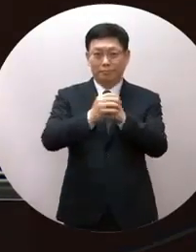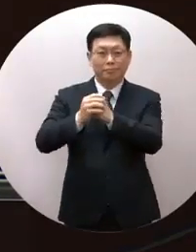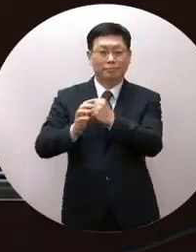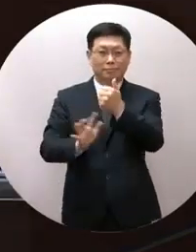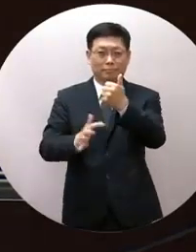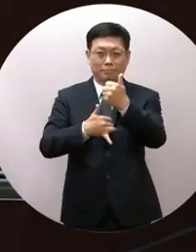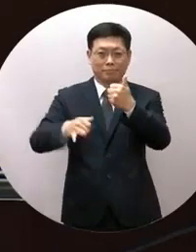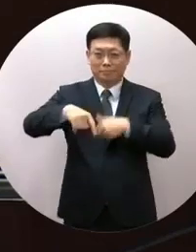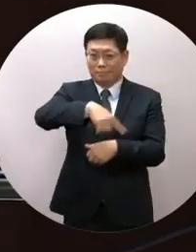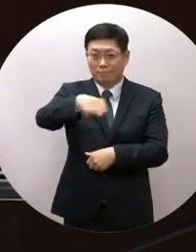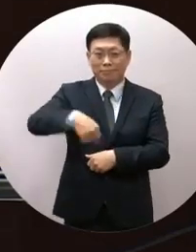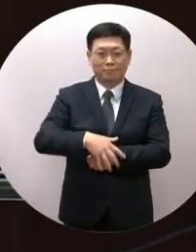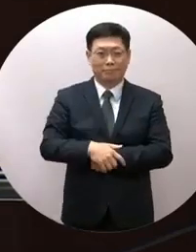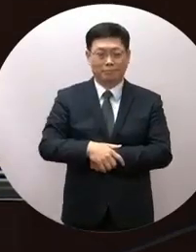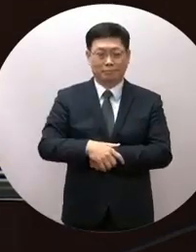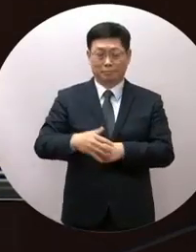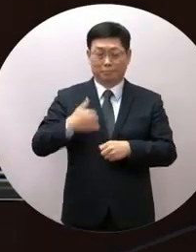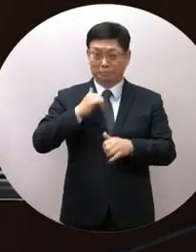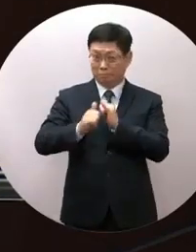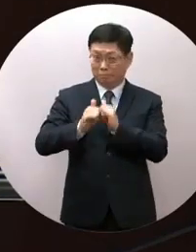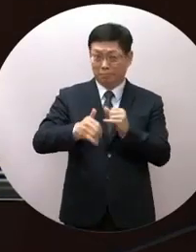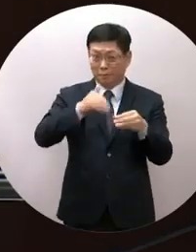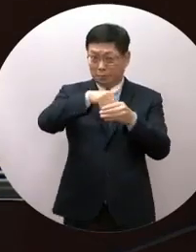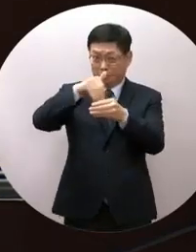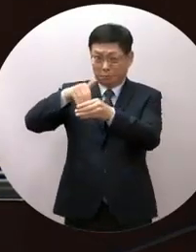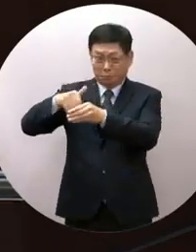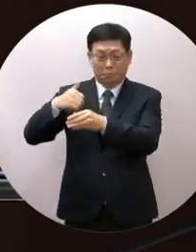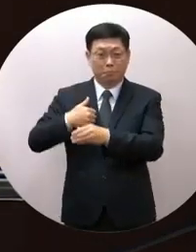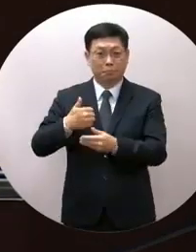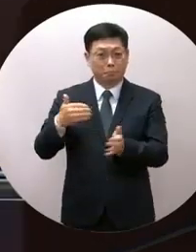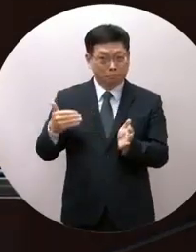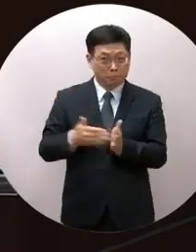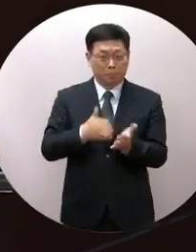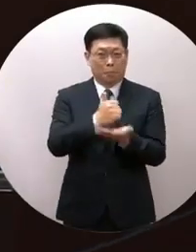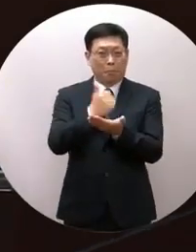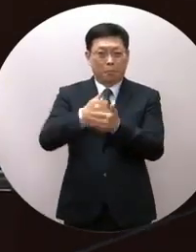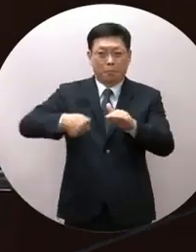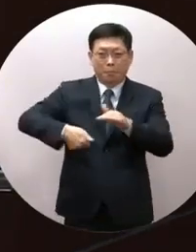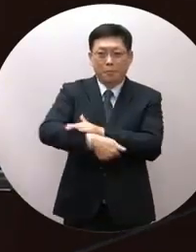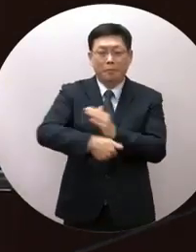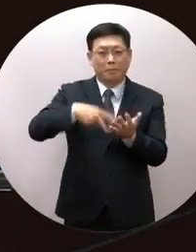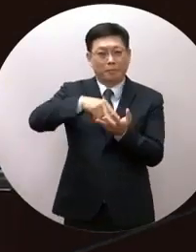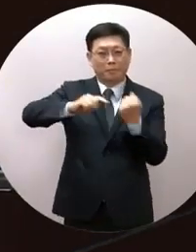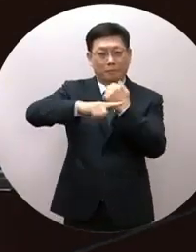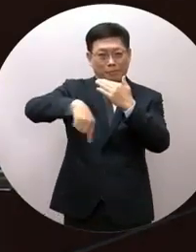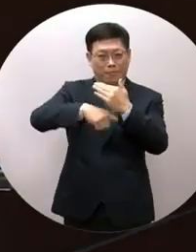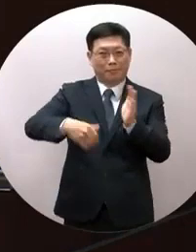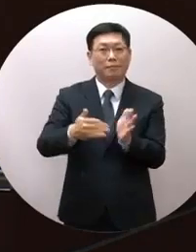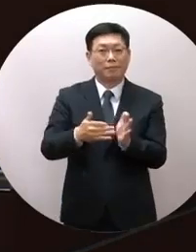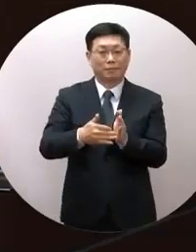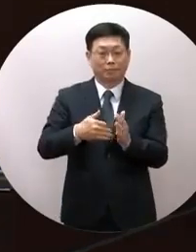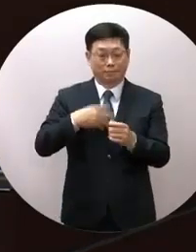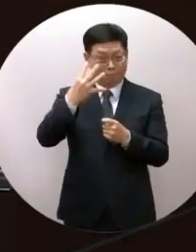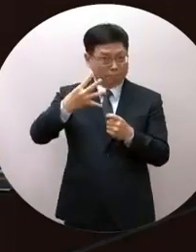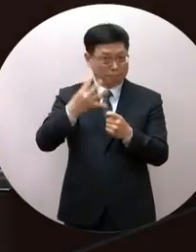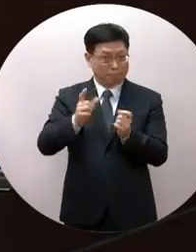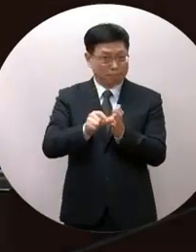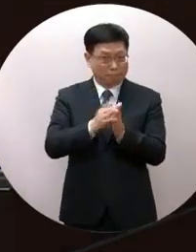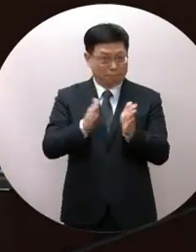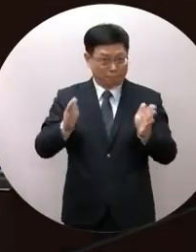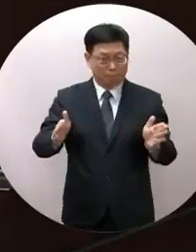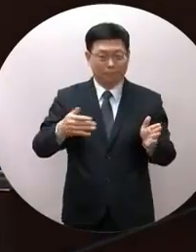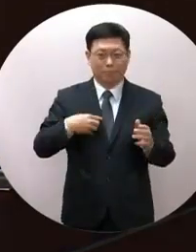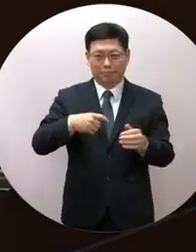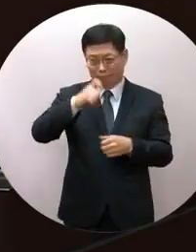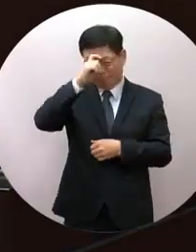位委员历经民意试炼进入国会殿堂，未来四年自